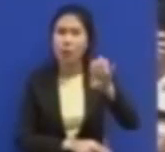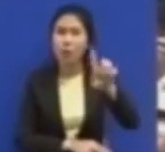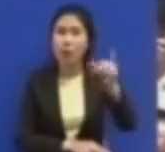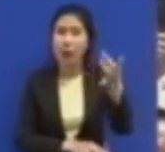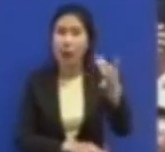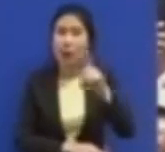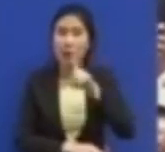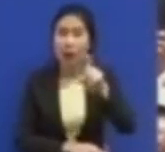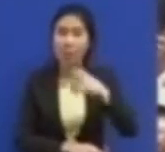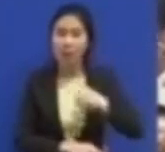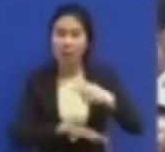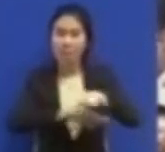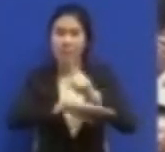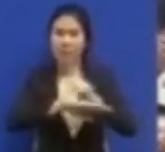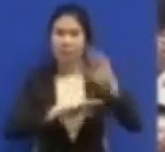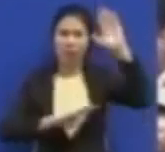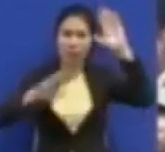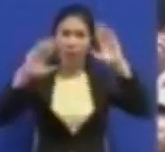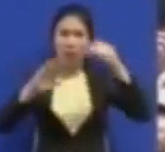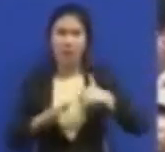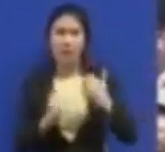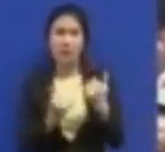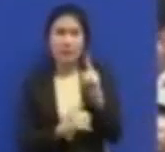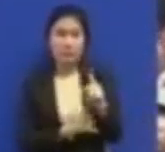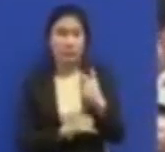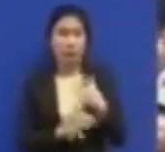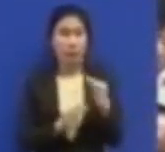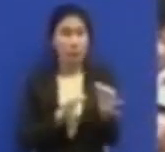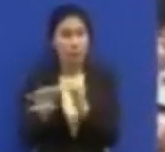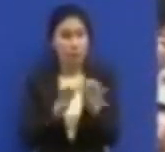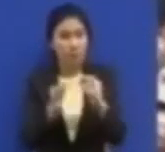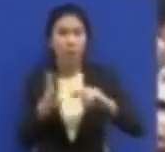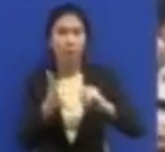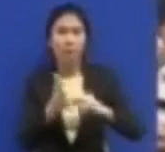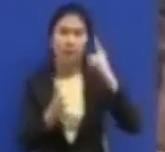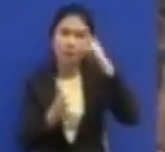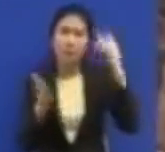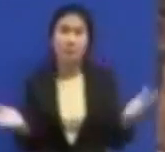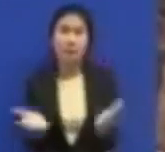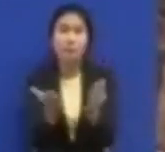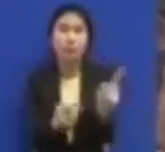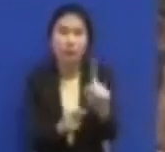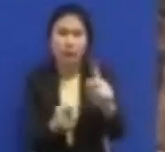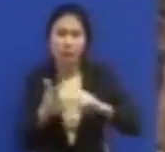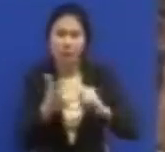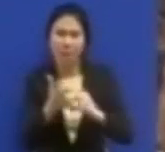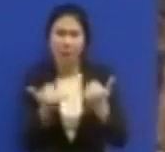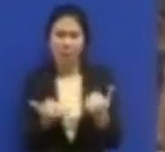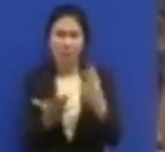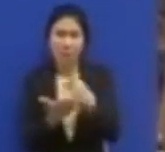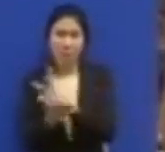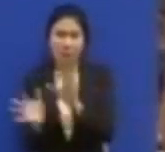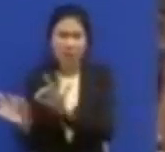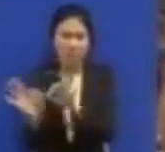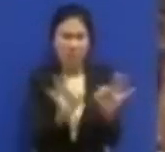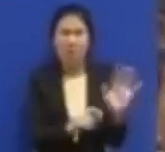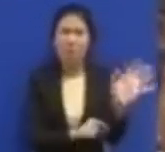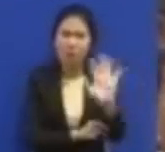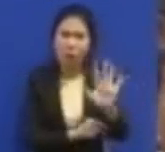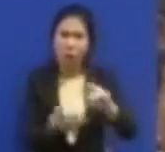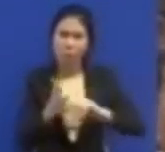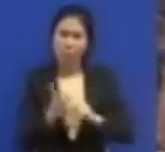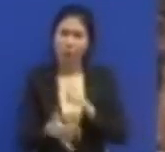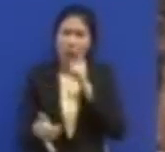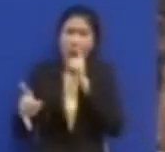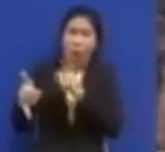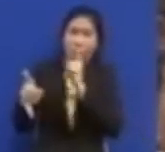ท่านประธานที่เคารพครับคือจริงๆแล้วที่ผมอภิปรายเนี่ยเป็นการสนับสนุนว่าไม่ให้มีการเลื่อนยัตติผมไม่ได้เสียดสีพี่เขาเลย